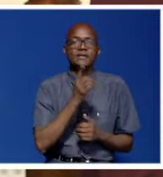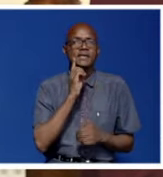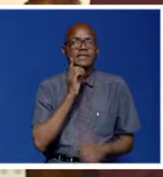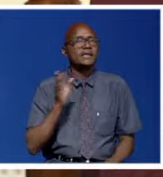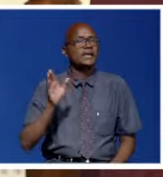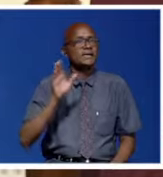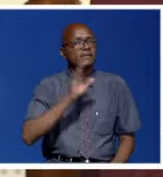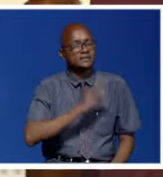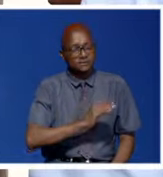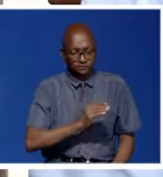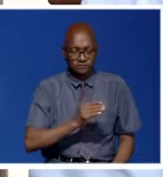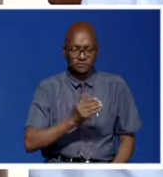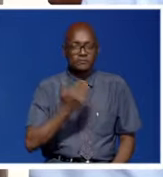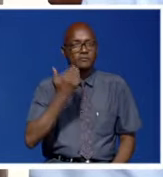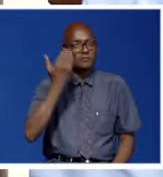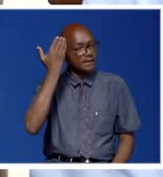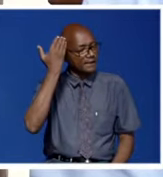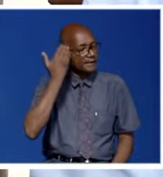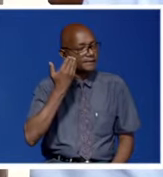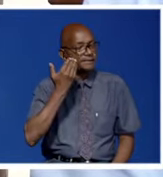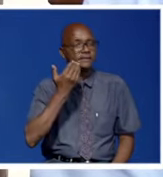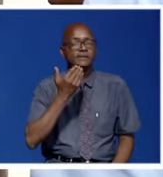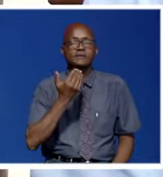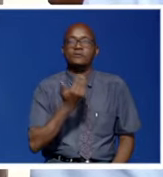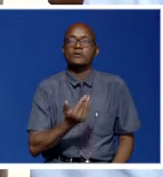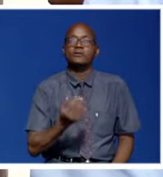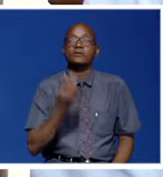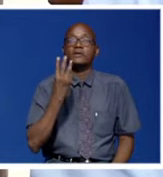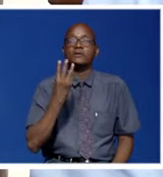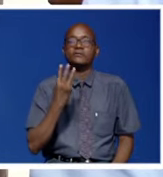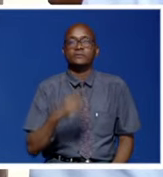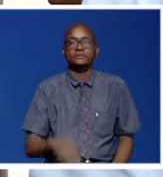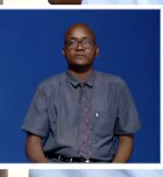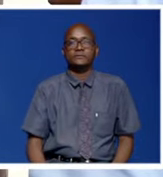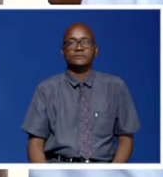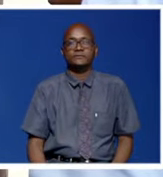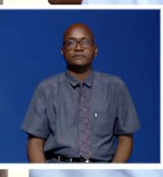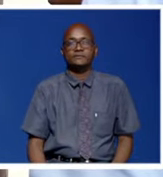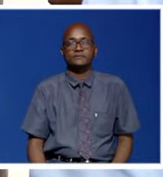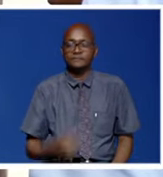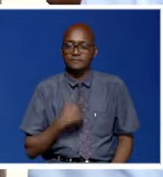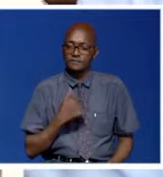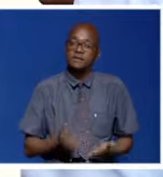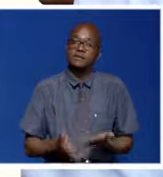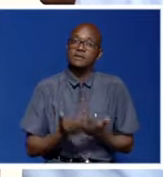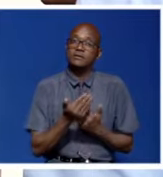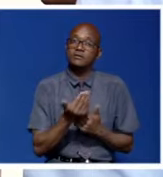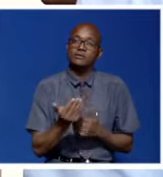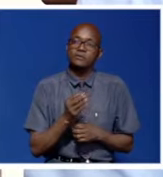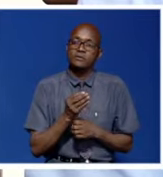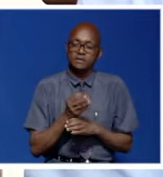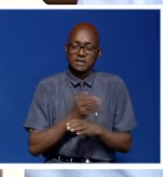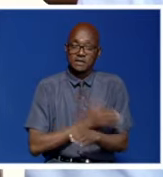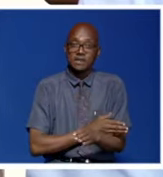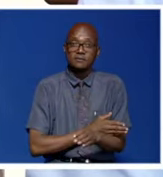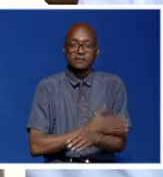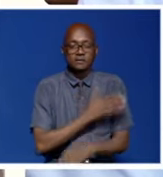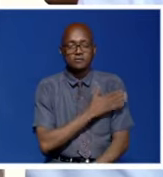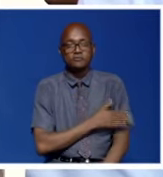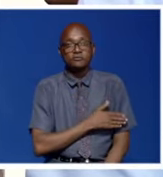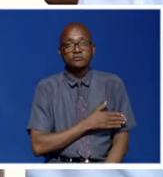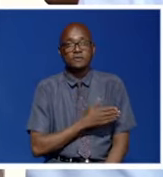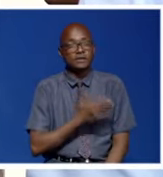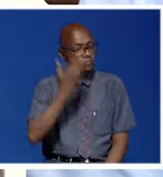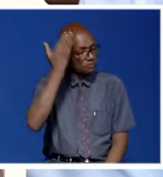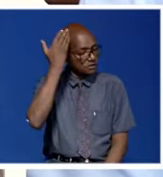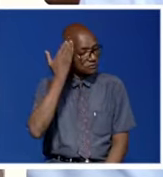watoto watatu kila siku. Tutaenda kusaidia watoto wote kabla ya kufanyiwa huduma upasuaji na baada ya